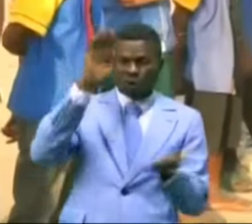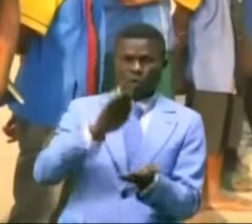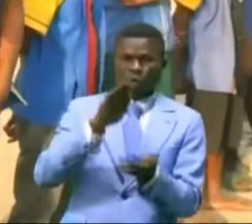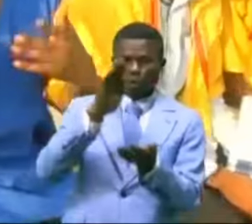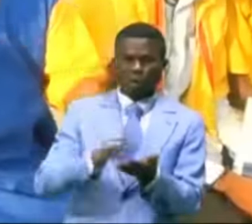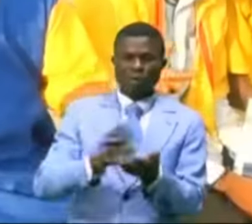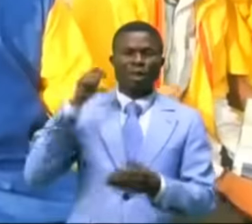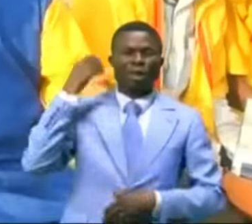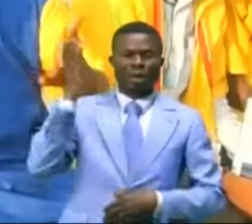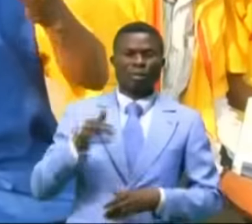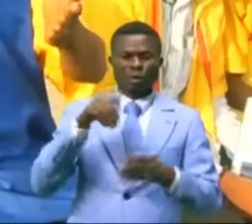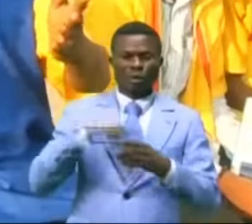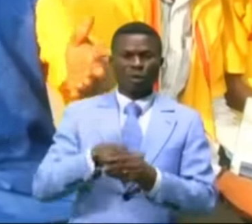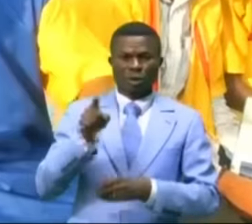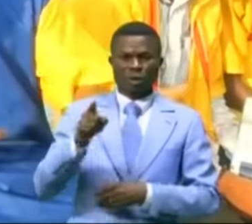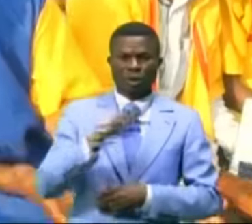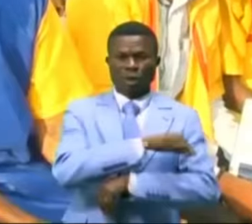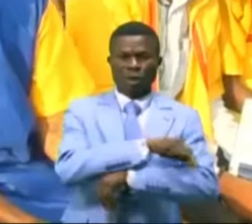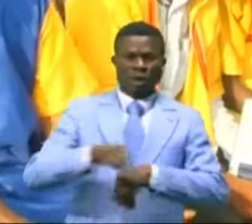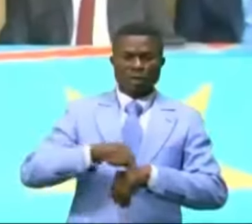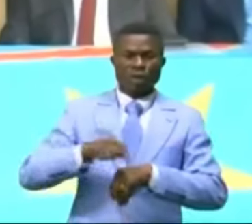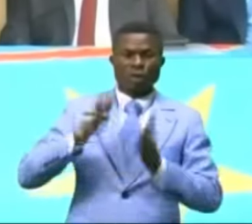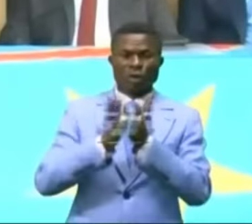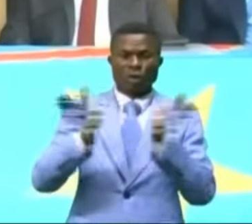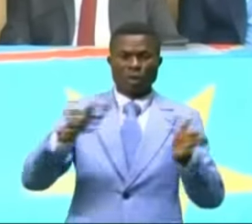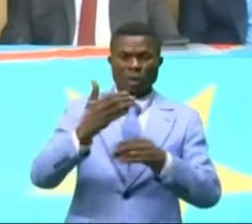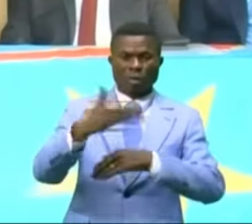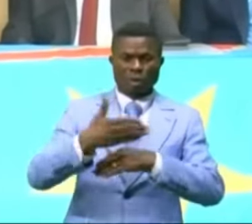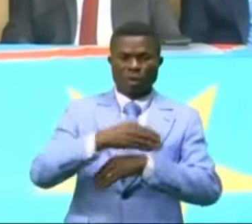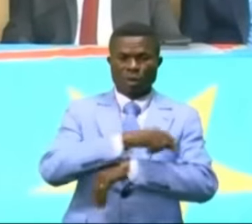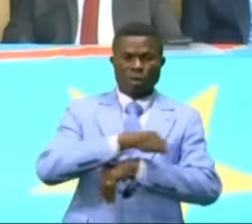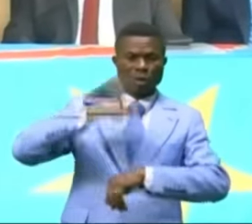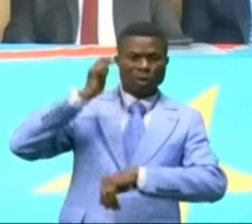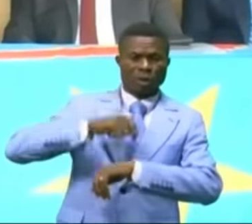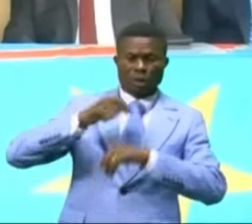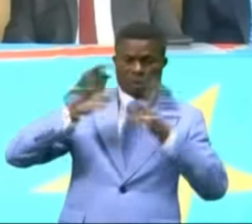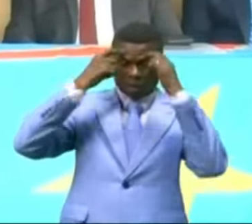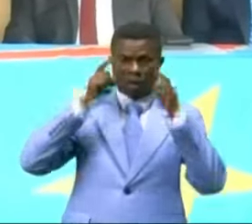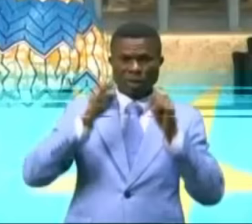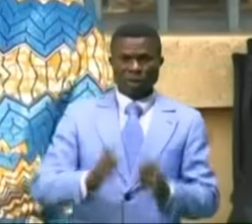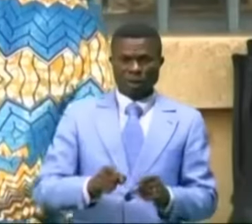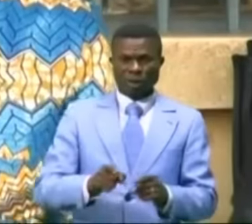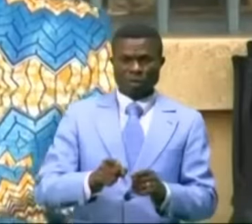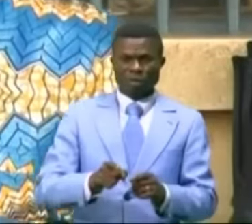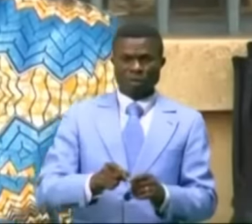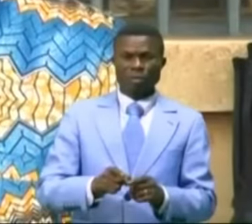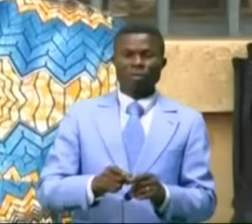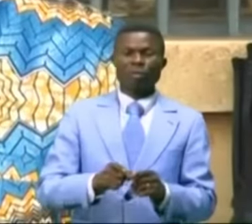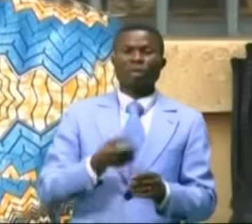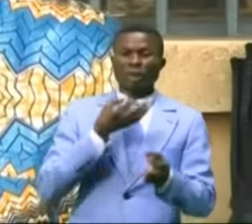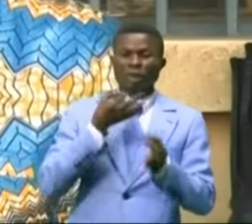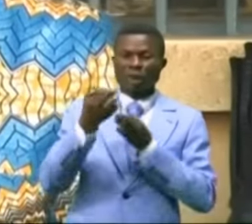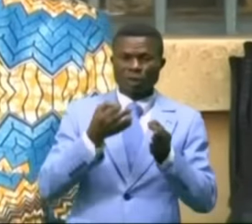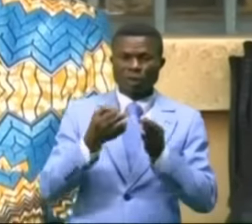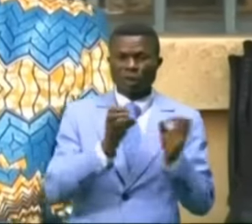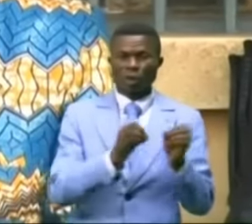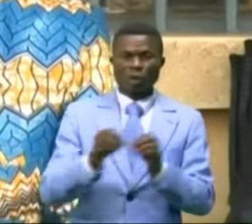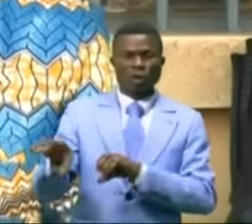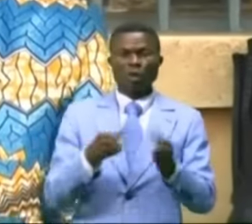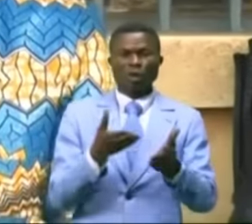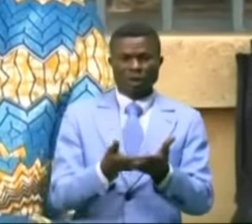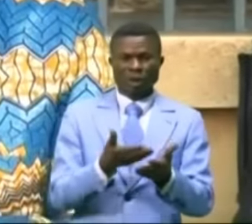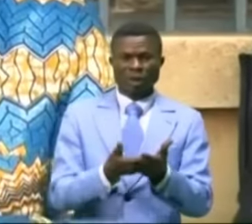milieu carcéral. Le procureur général près les parquets de la Cour de cassation, Firmin Vondemambou, qui a présidé cette